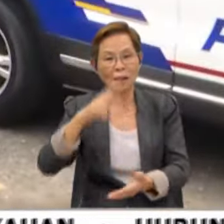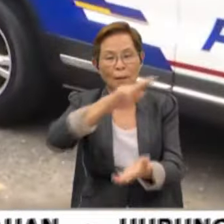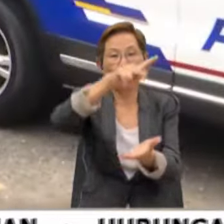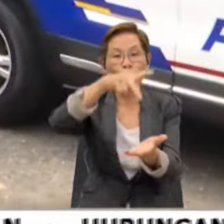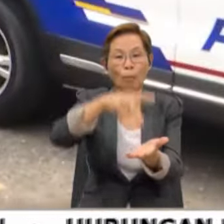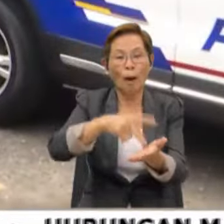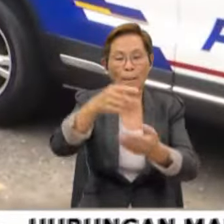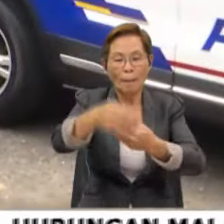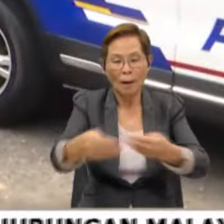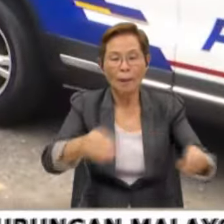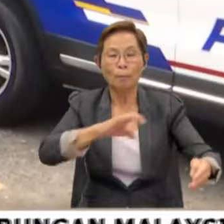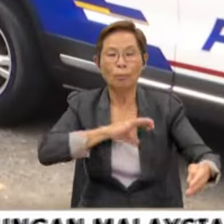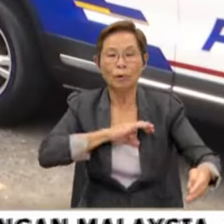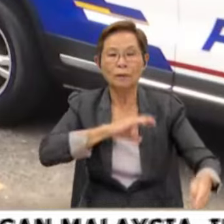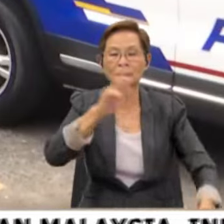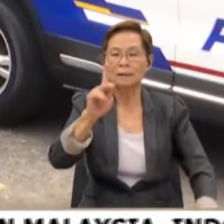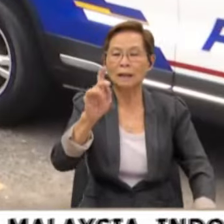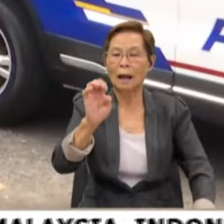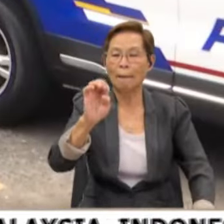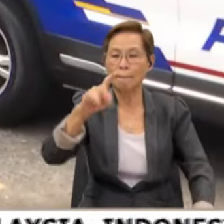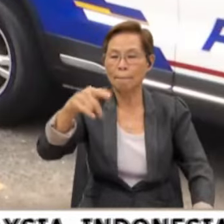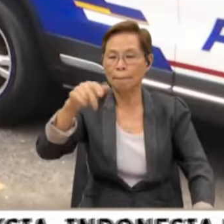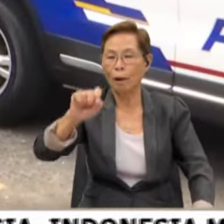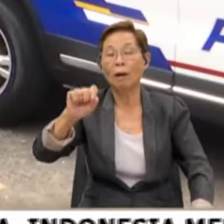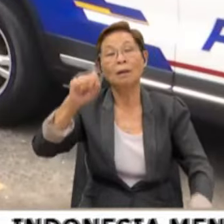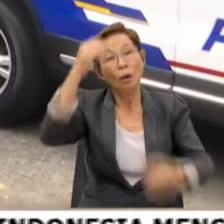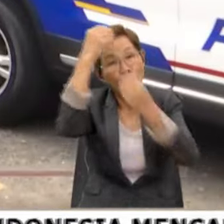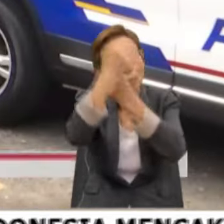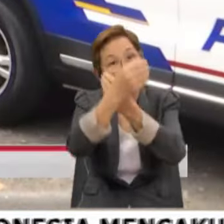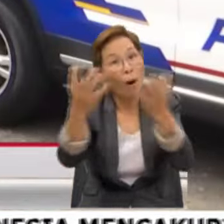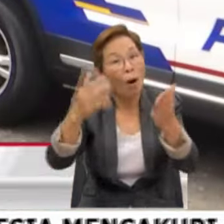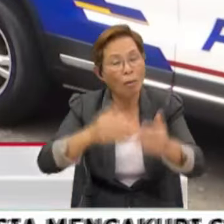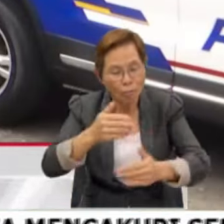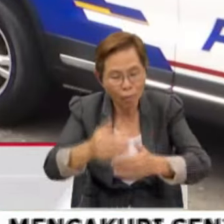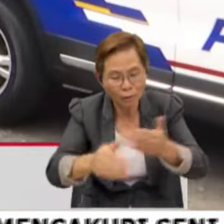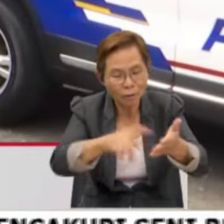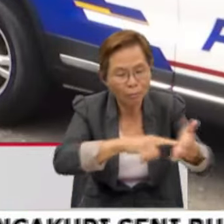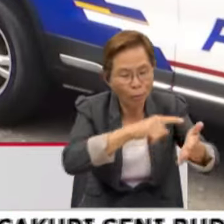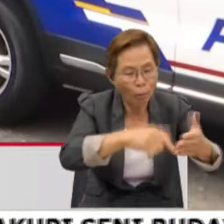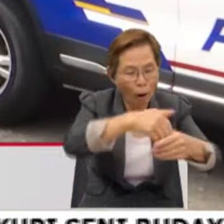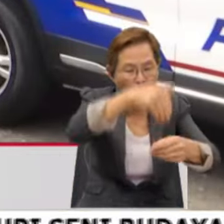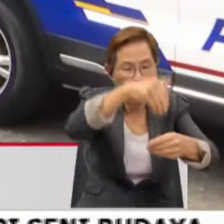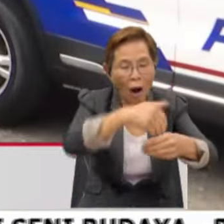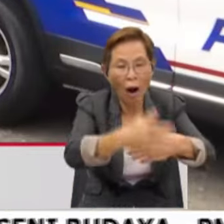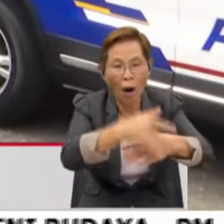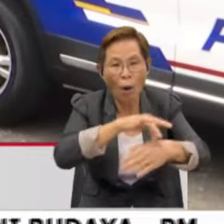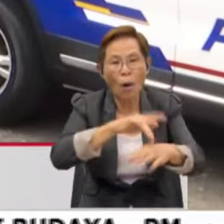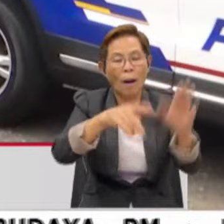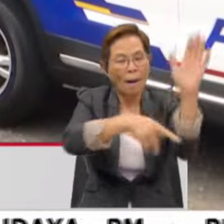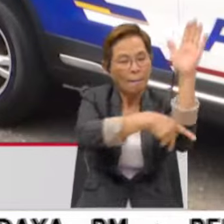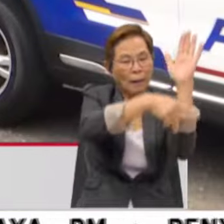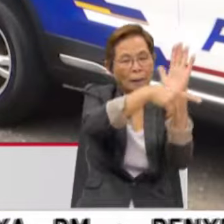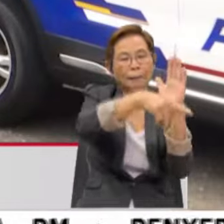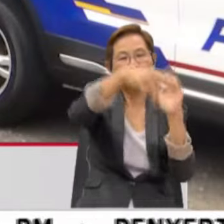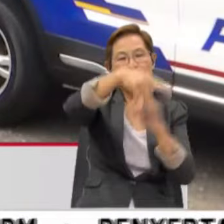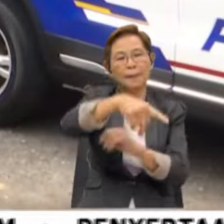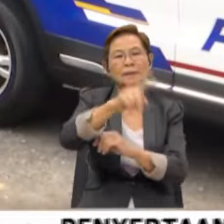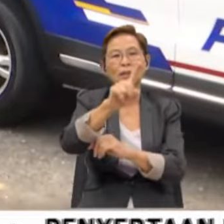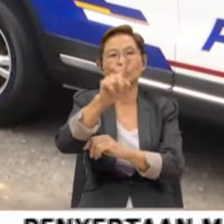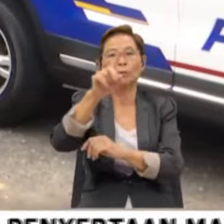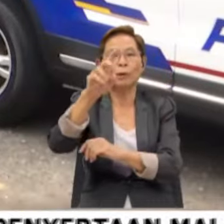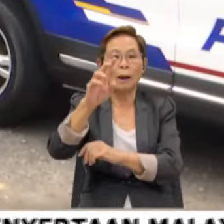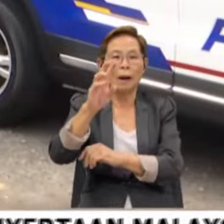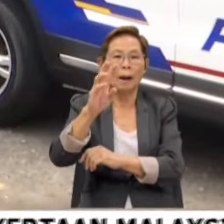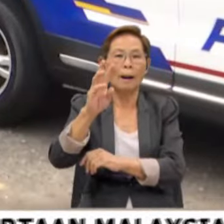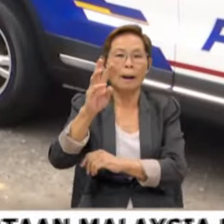awal Balai Polis Kempas Johor Bahru Johor bagi membawakan perkembangan terkini proses undi awal bagi Parlimen P161 Pulai. Dan setakat